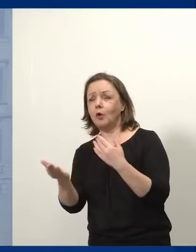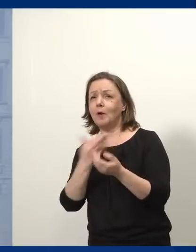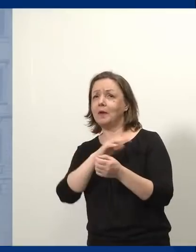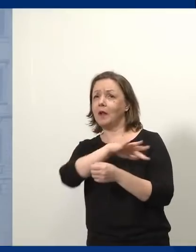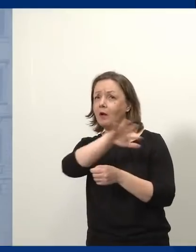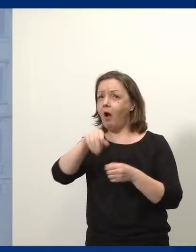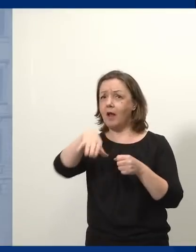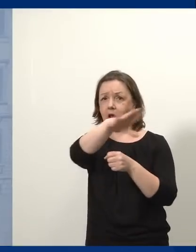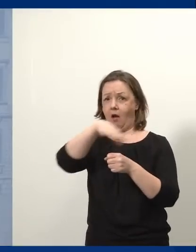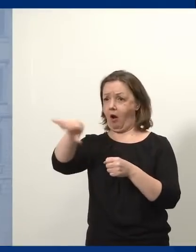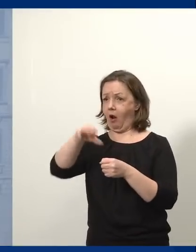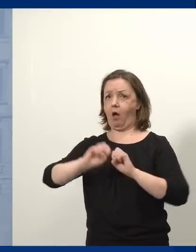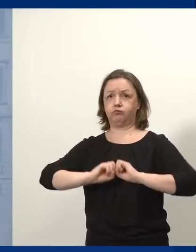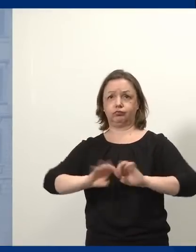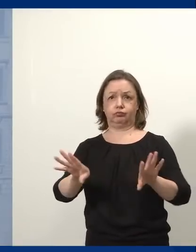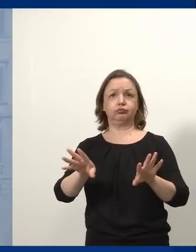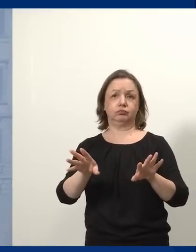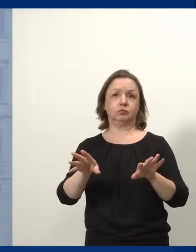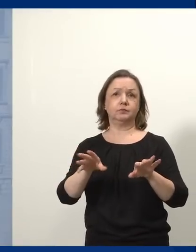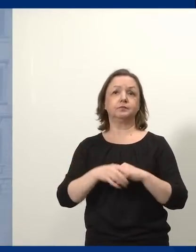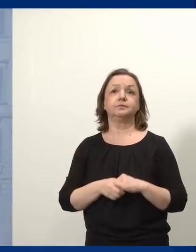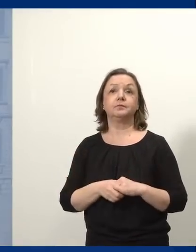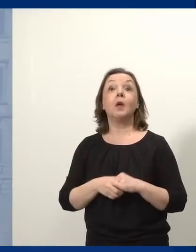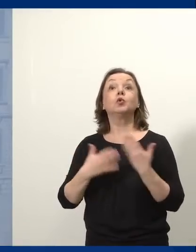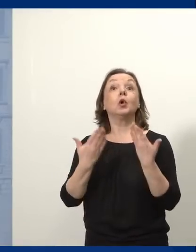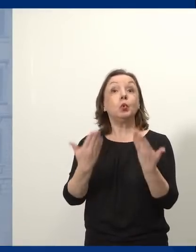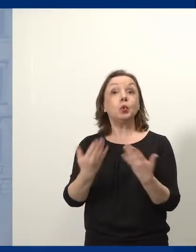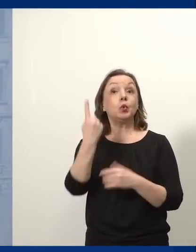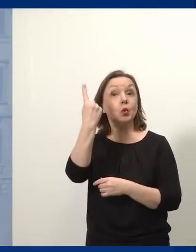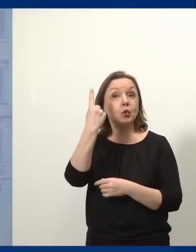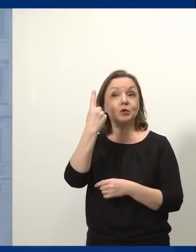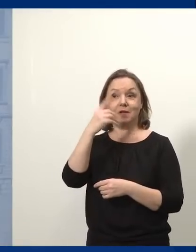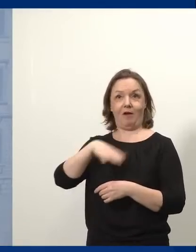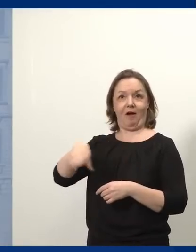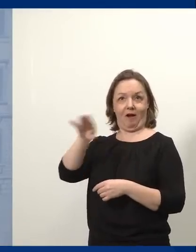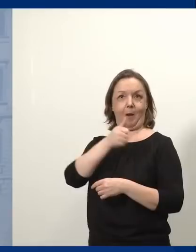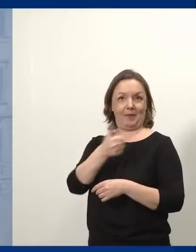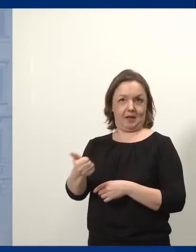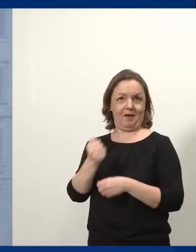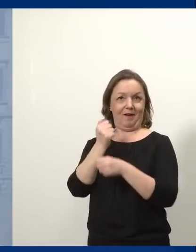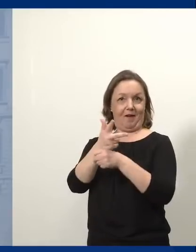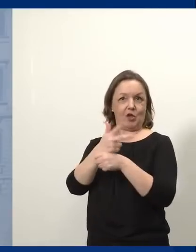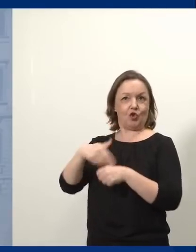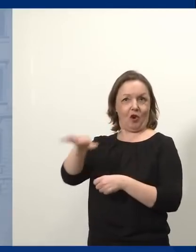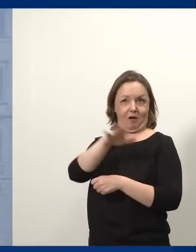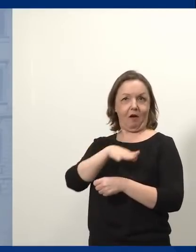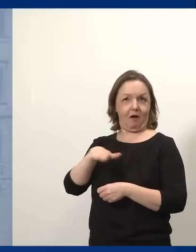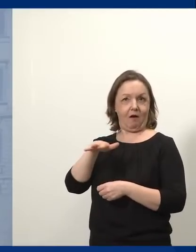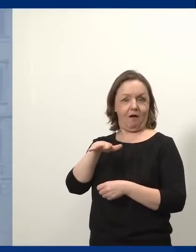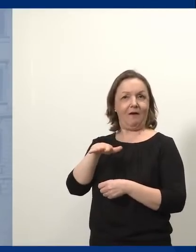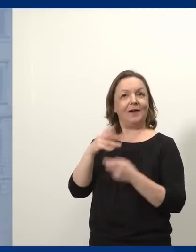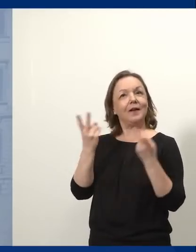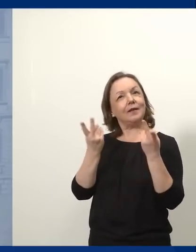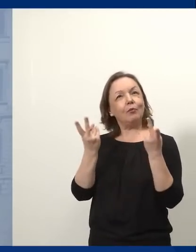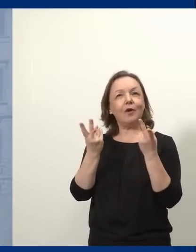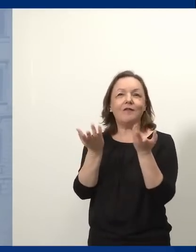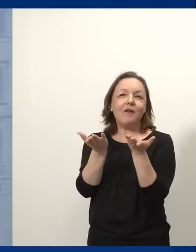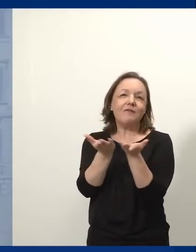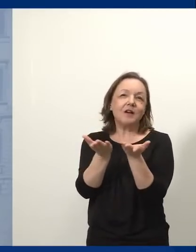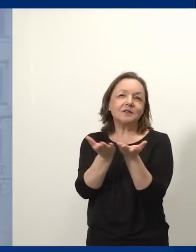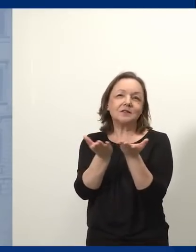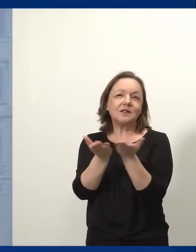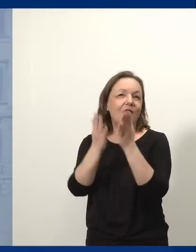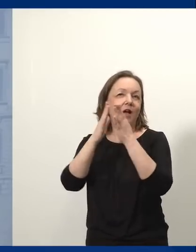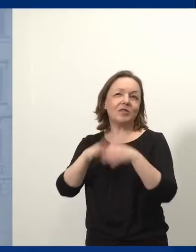aloja. Mutta tässä on kysymyksessä nyt yksi toimiala, ravintola-ala, ja tätä vastaavaa menettelyä on hyvin